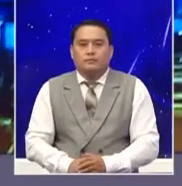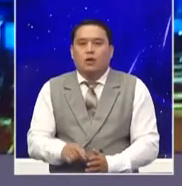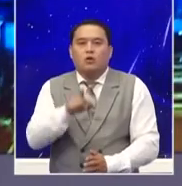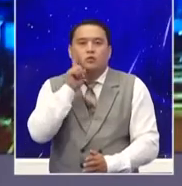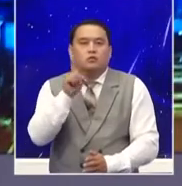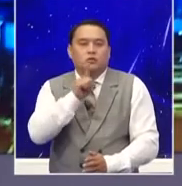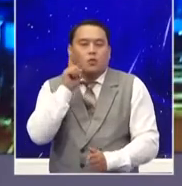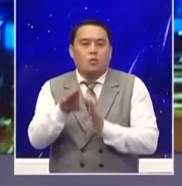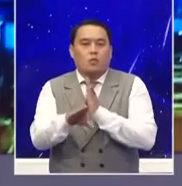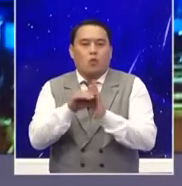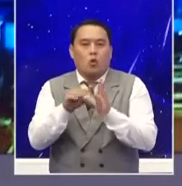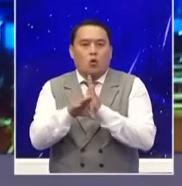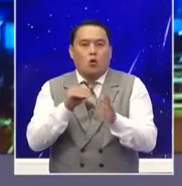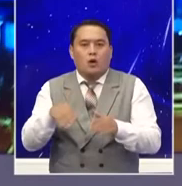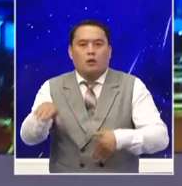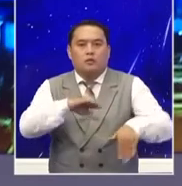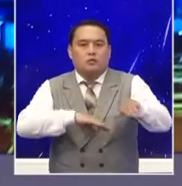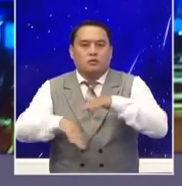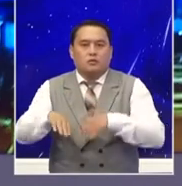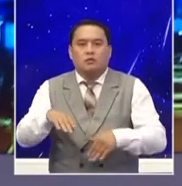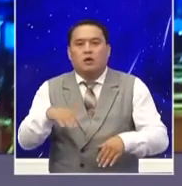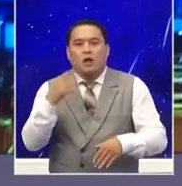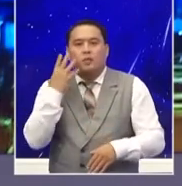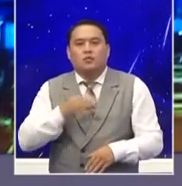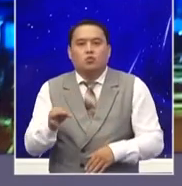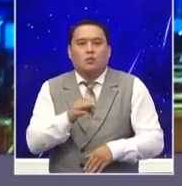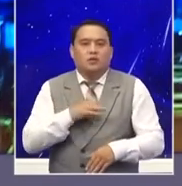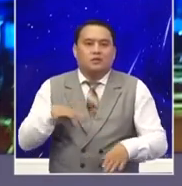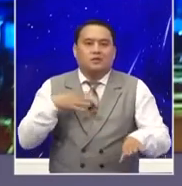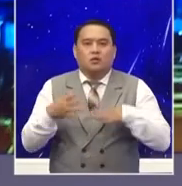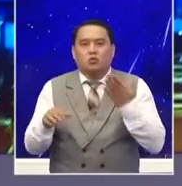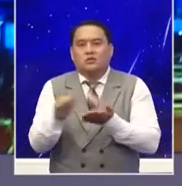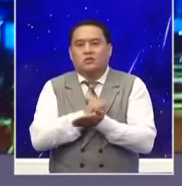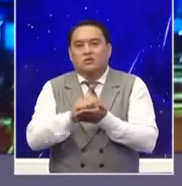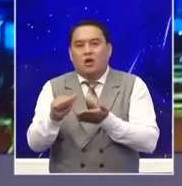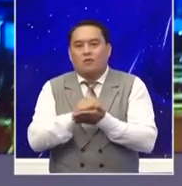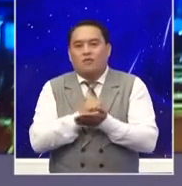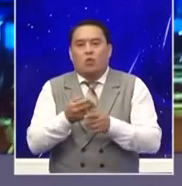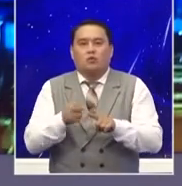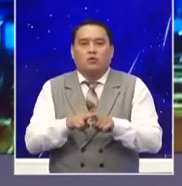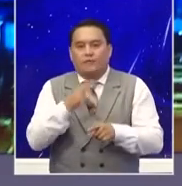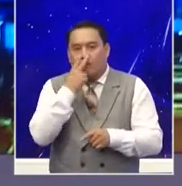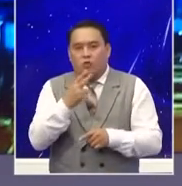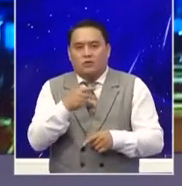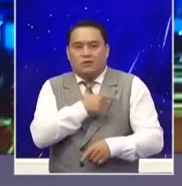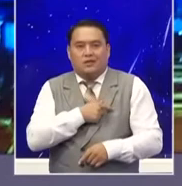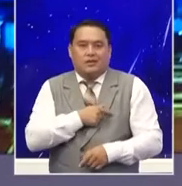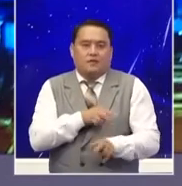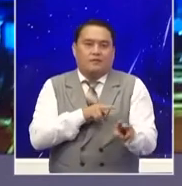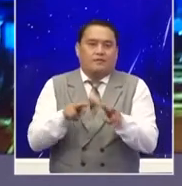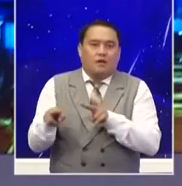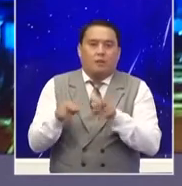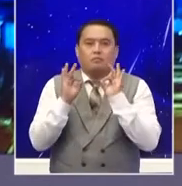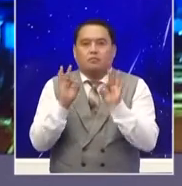Юношеская сборная «Семиречья» по плаванию тренируется на суше. Занятия проводятся на открытом воздухе под наблюдением тренеров. Они следят